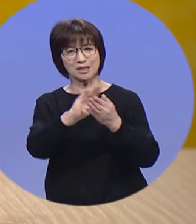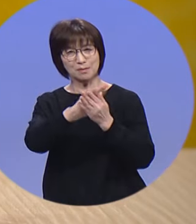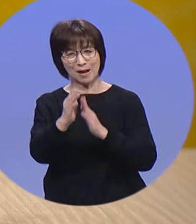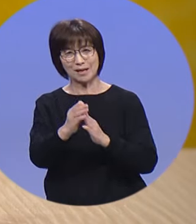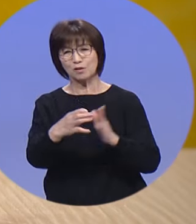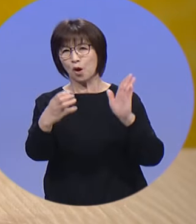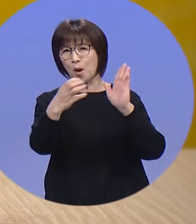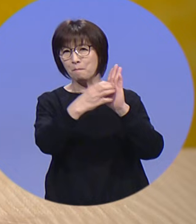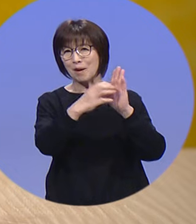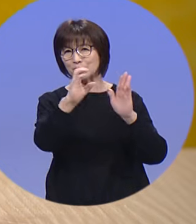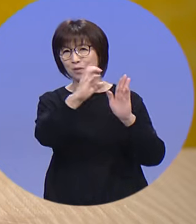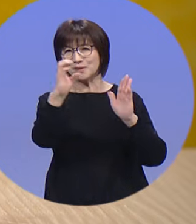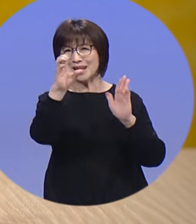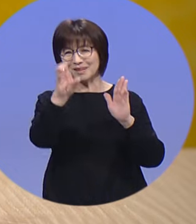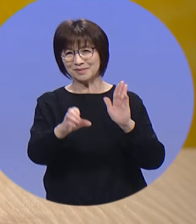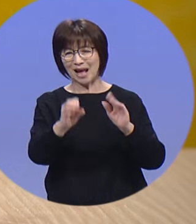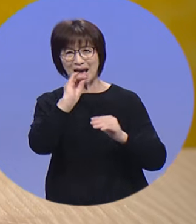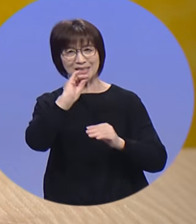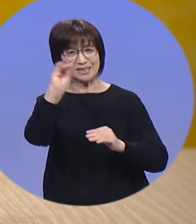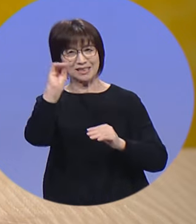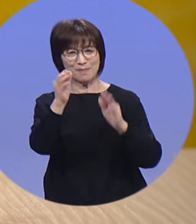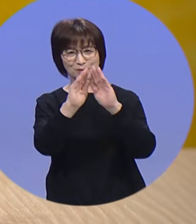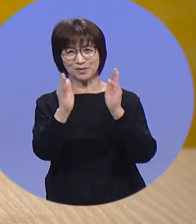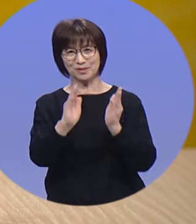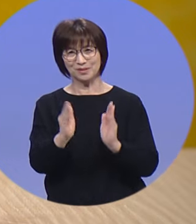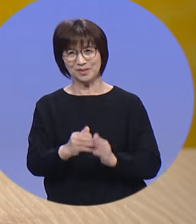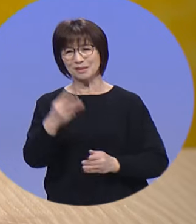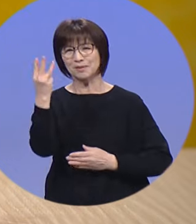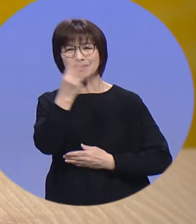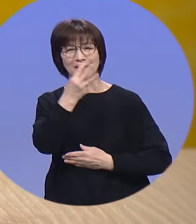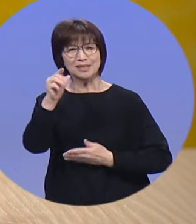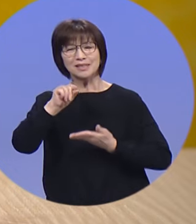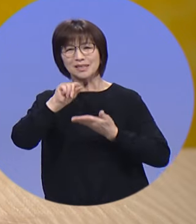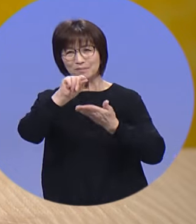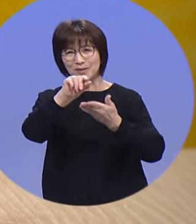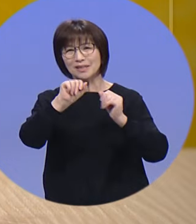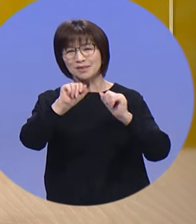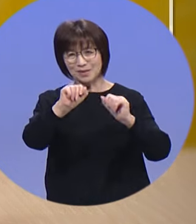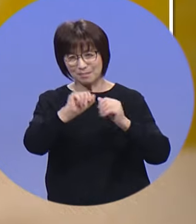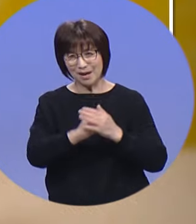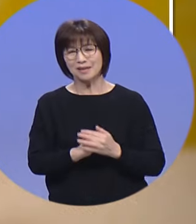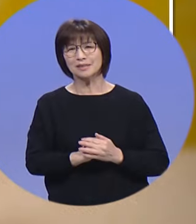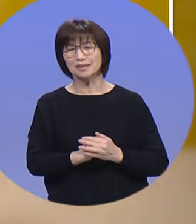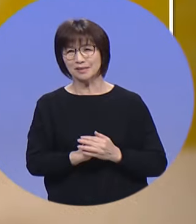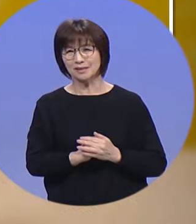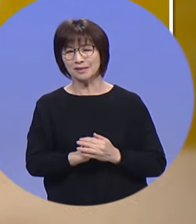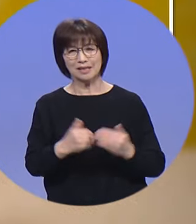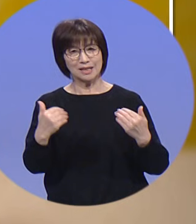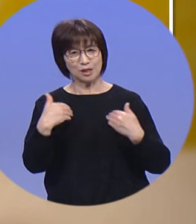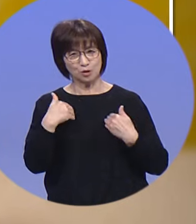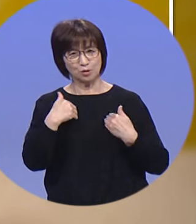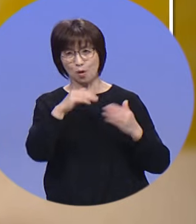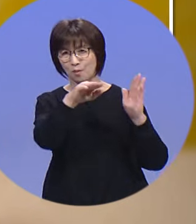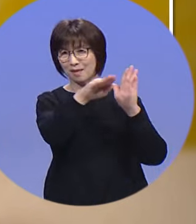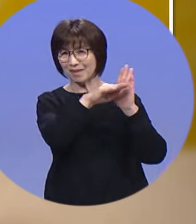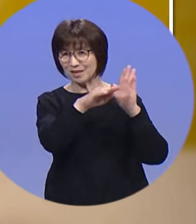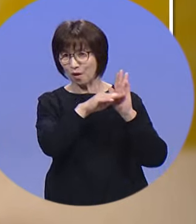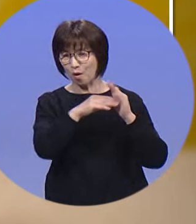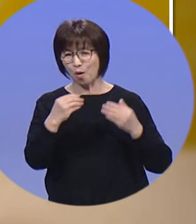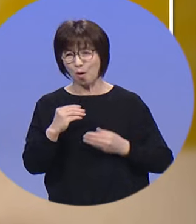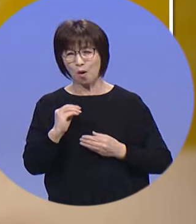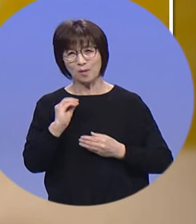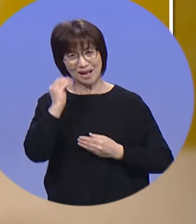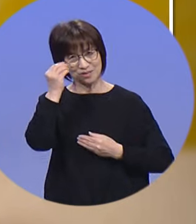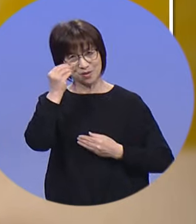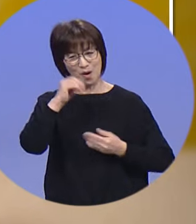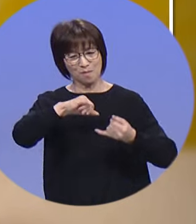のマスコットキャラクターチーバくんのぬいぐるみを3名の方にプレゼントします。 ご覧の必要事項と番組の感